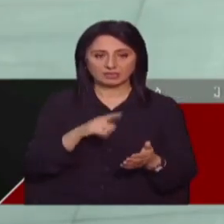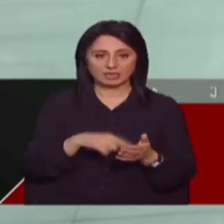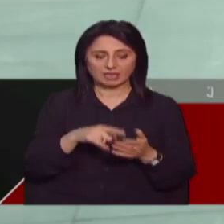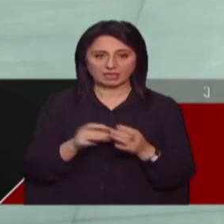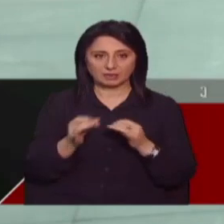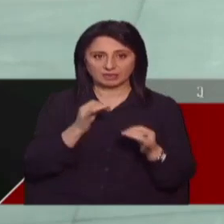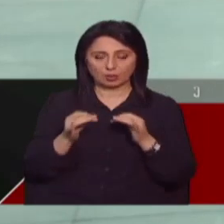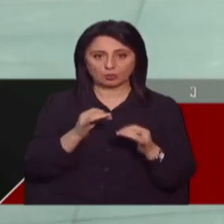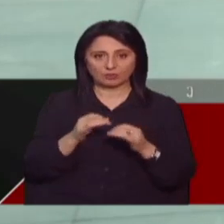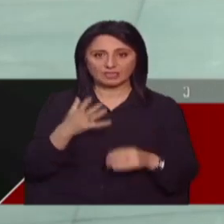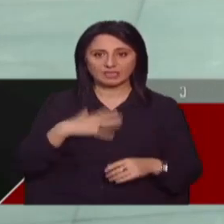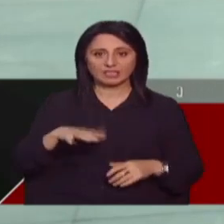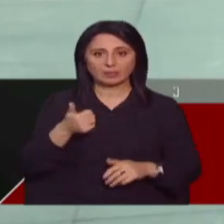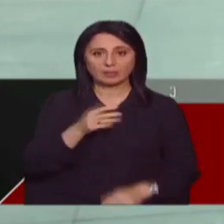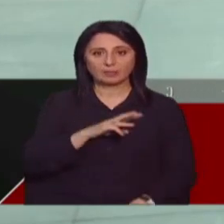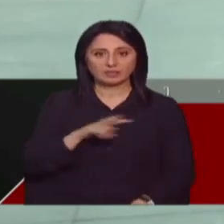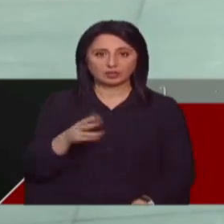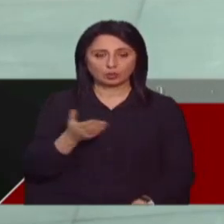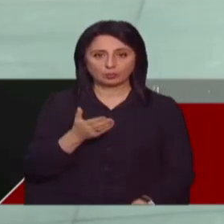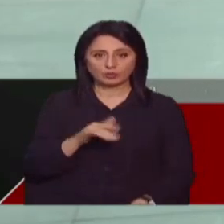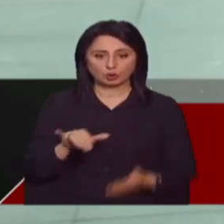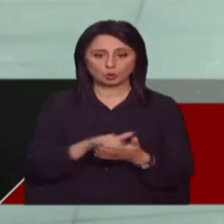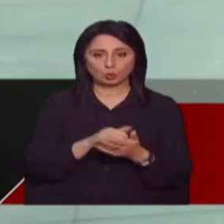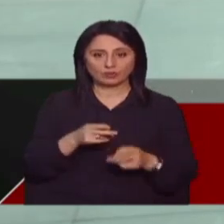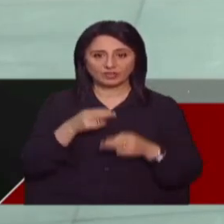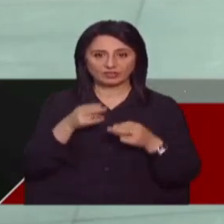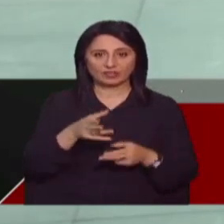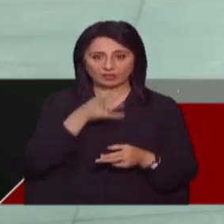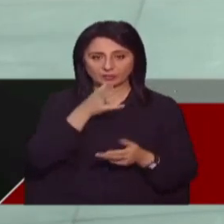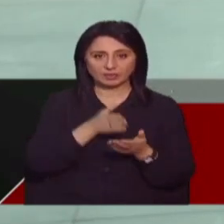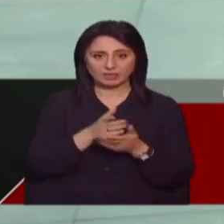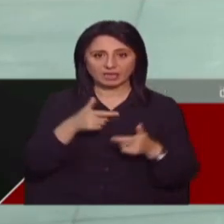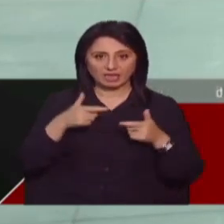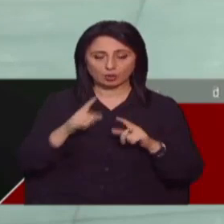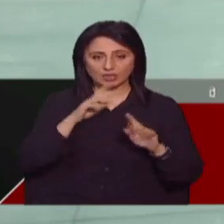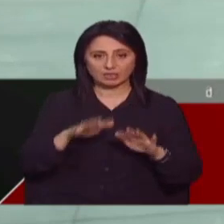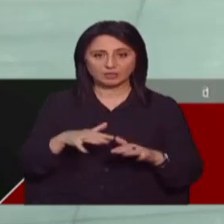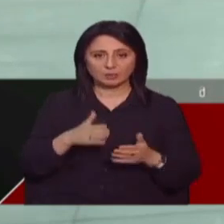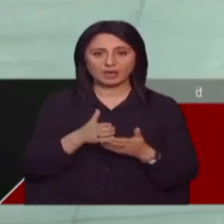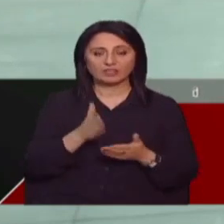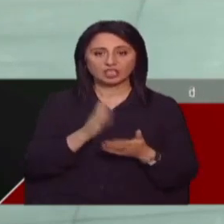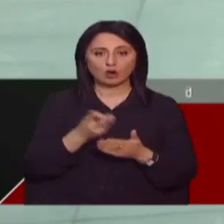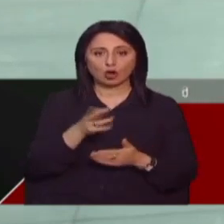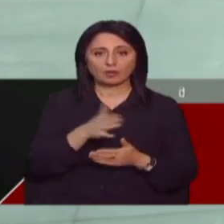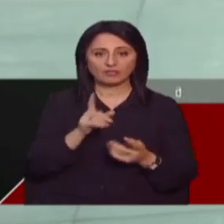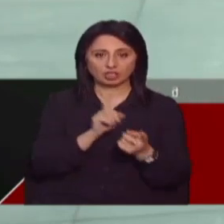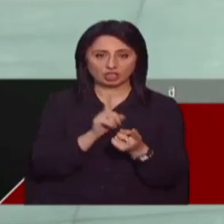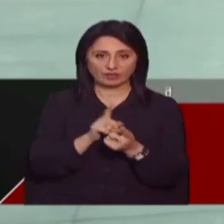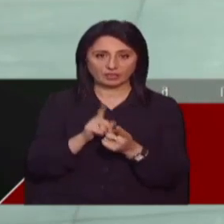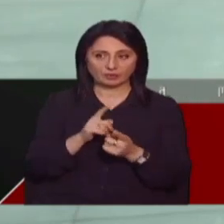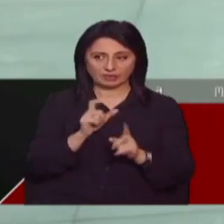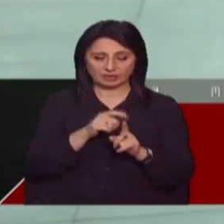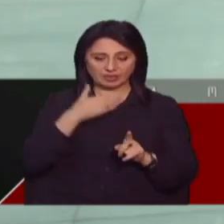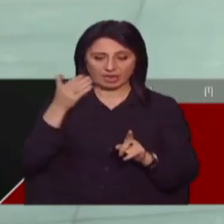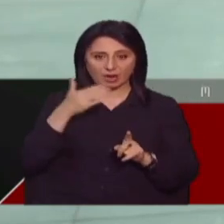საკითხებზე საუბრობს. საქართველოს პრემიერ-მინისტრი, რომელსაც ნიუ-იორკში ვიზიტის ფარგლებში გენერალური ასამბლეის ფარგლებში აქვს ორმხრივი შეხვედრები,